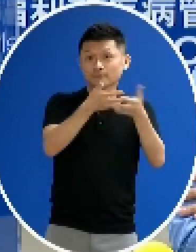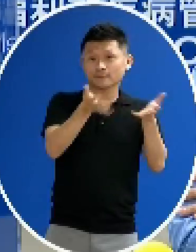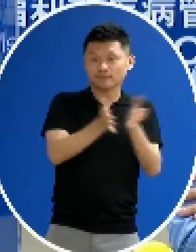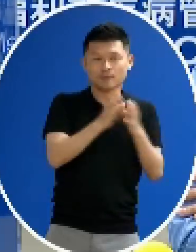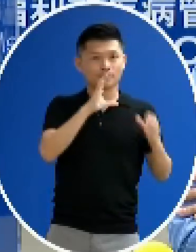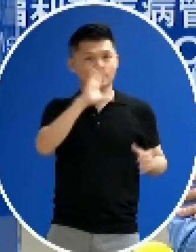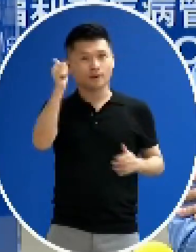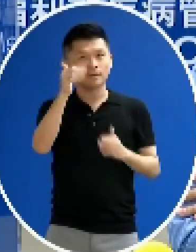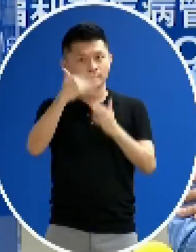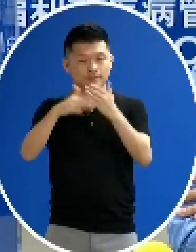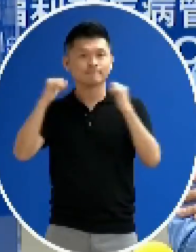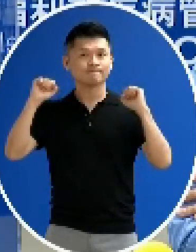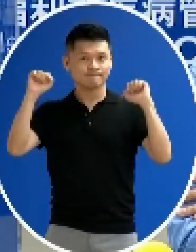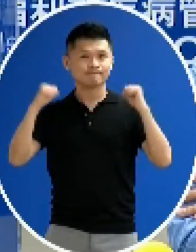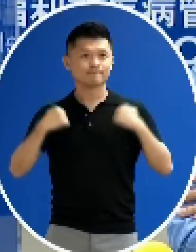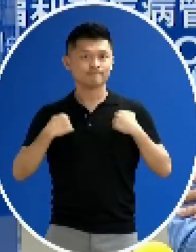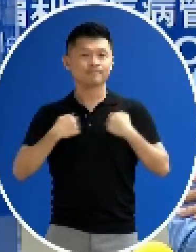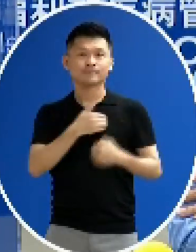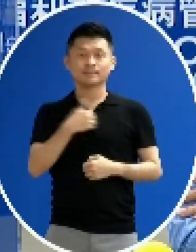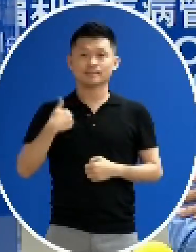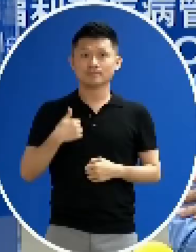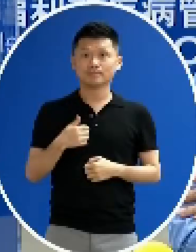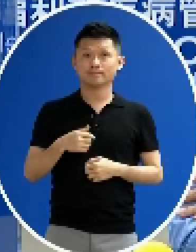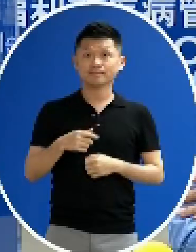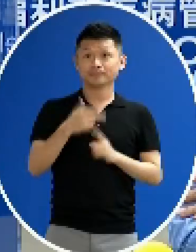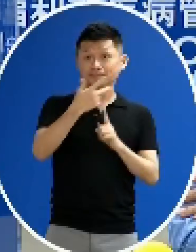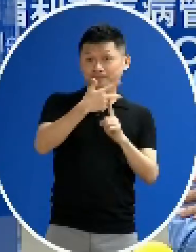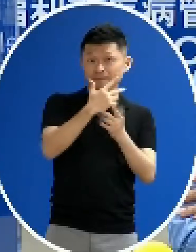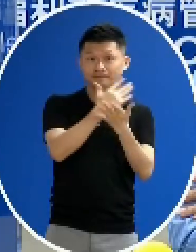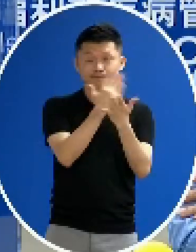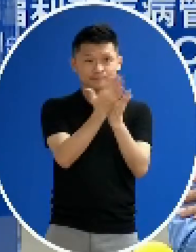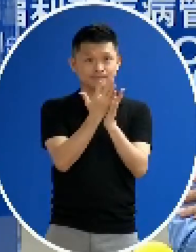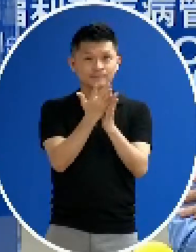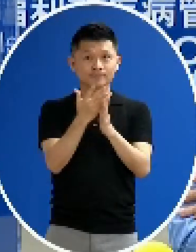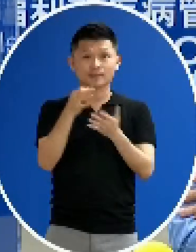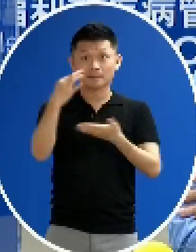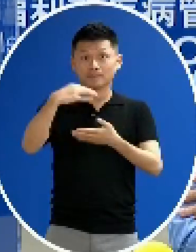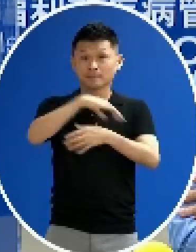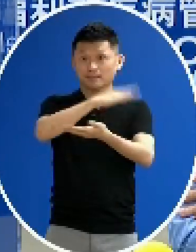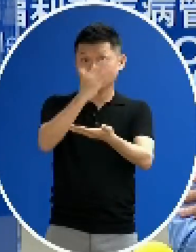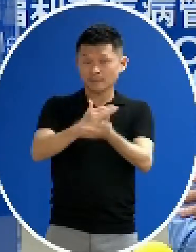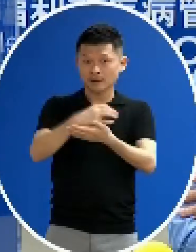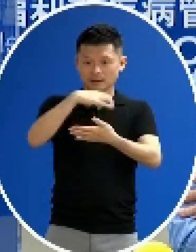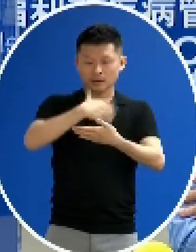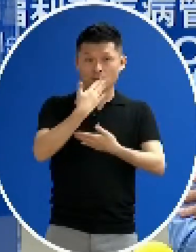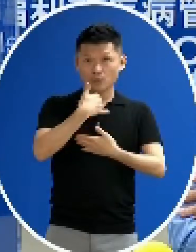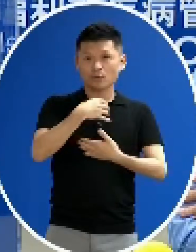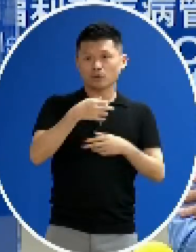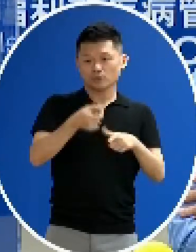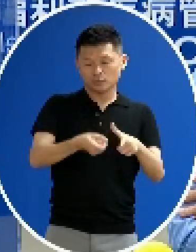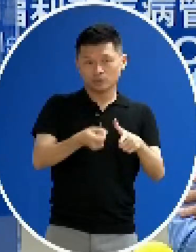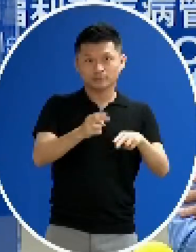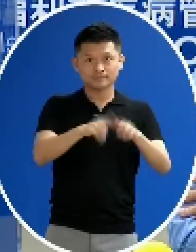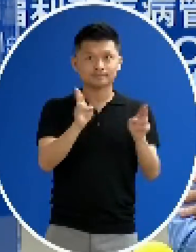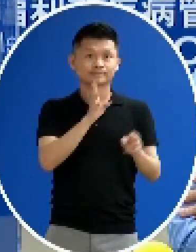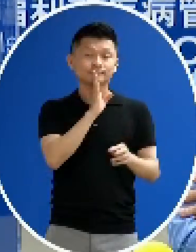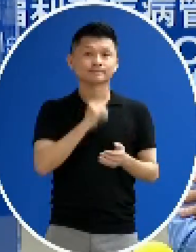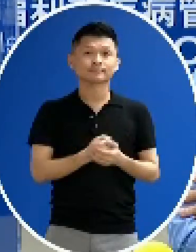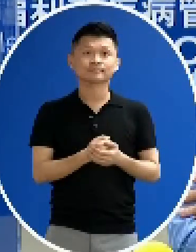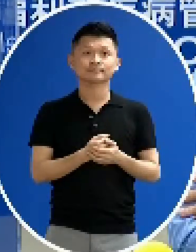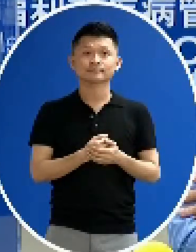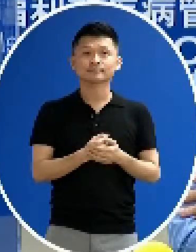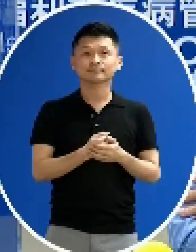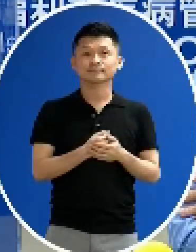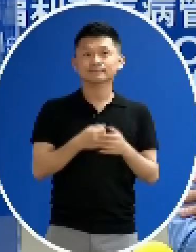校训练。超商卖场区域内用区开放。好，那婚姻开放刚才讲过哈，民俗宗